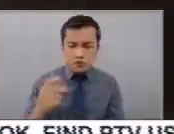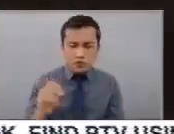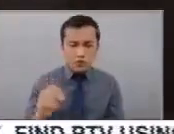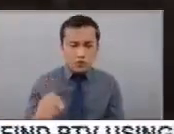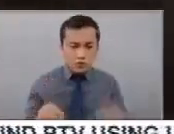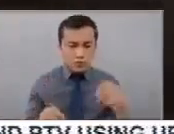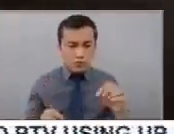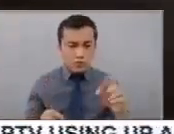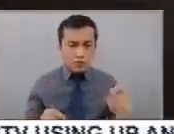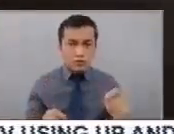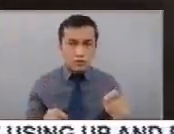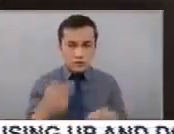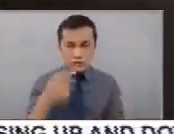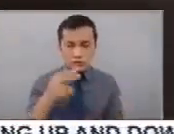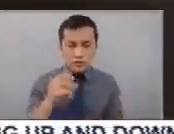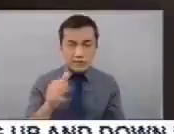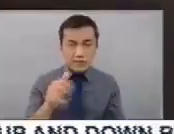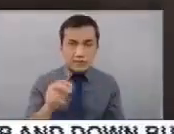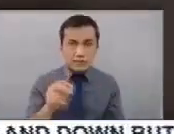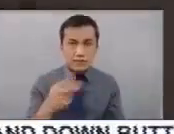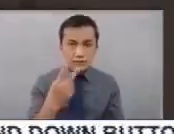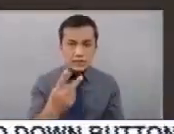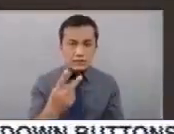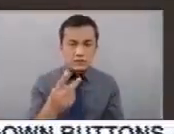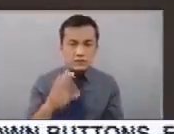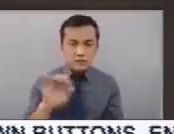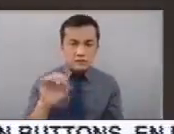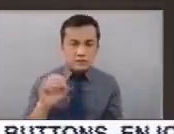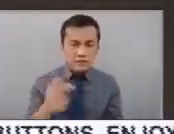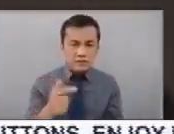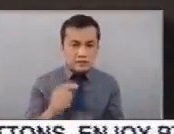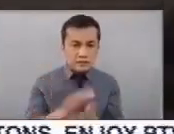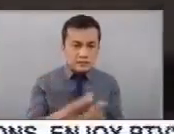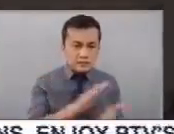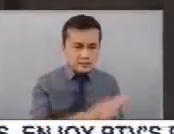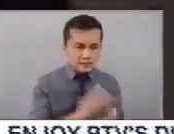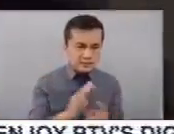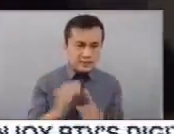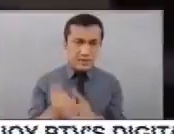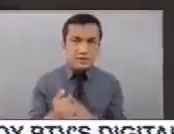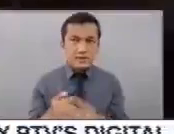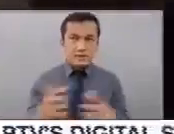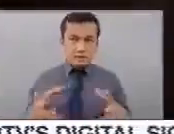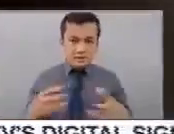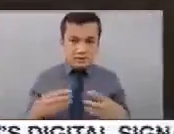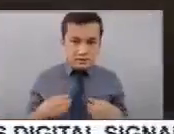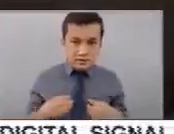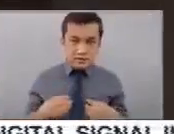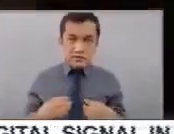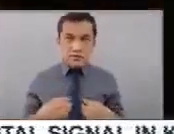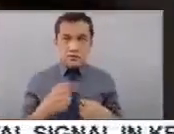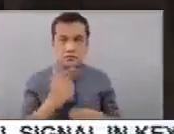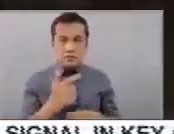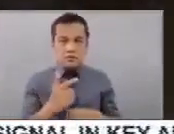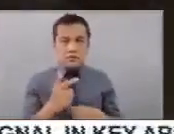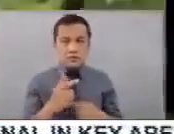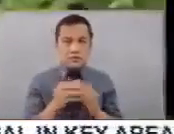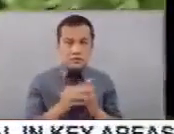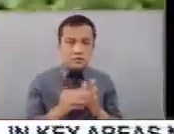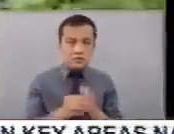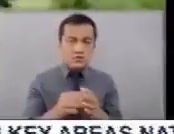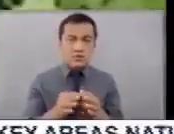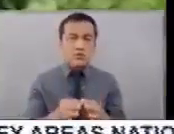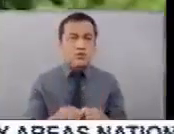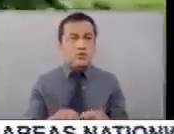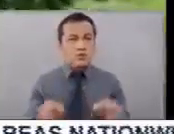bukid papuntang Tinubdan Falls. Agad na tinangay ang ilang naliligo. Paliwanag ng mga otoridad, malakas ang ulan sa lugar